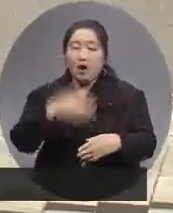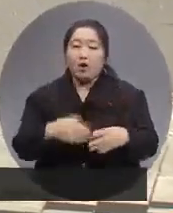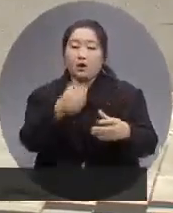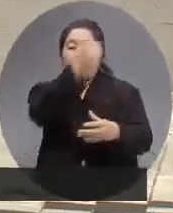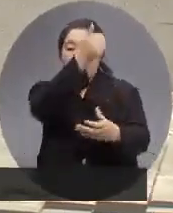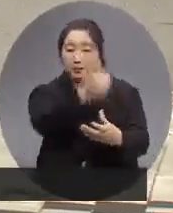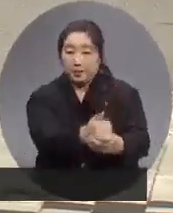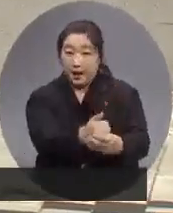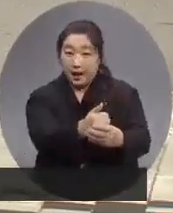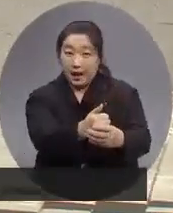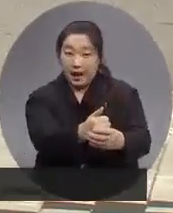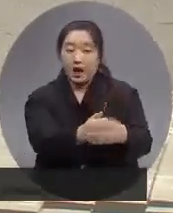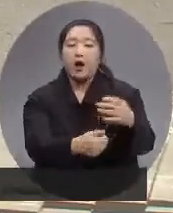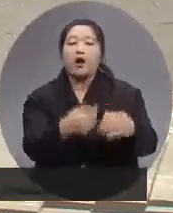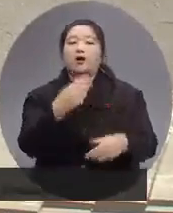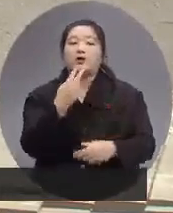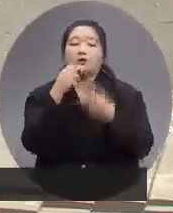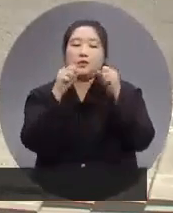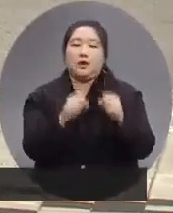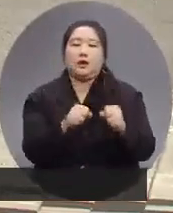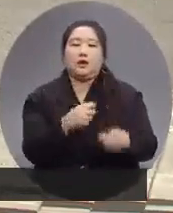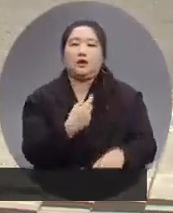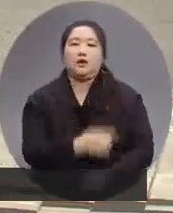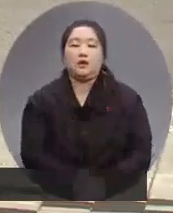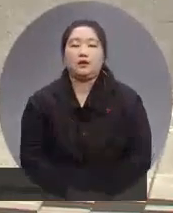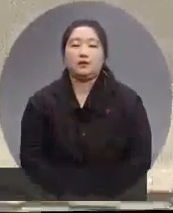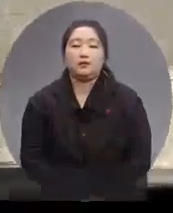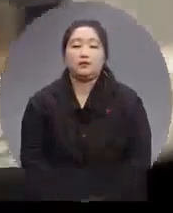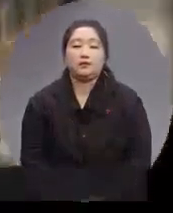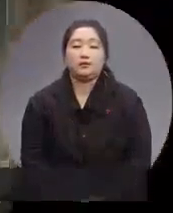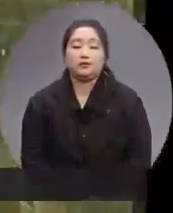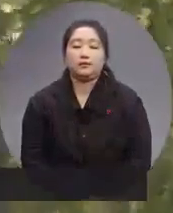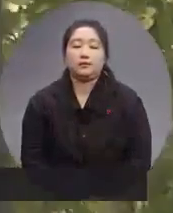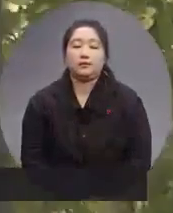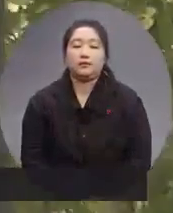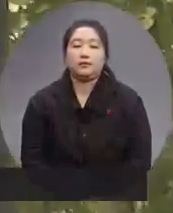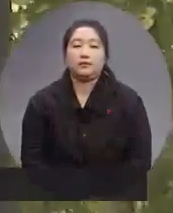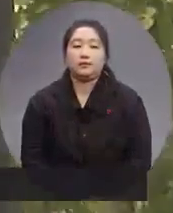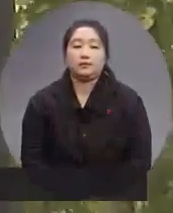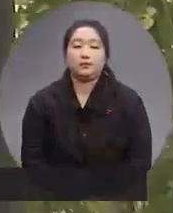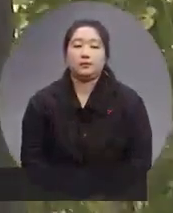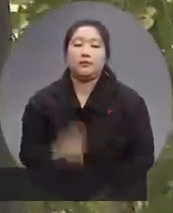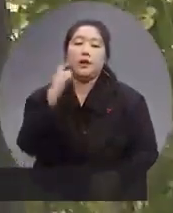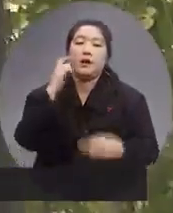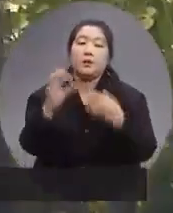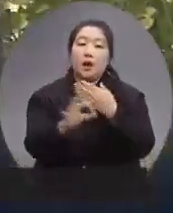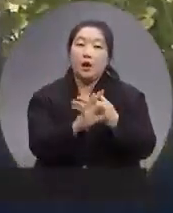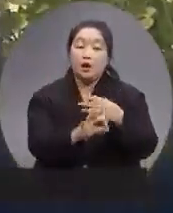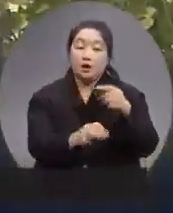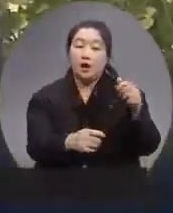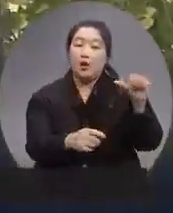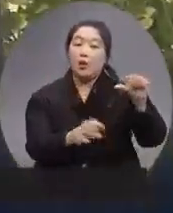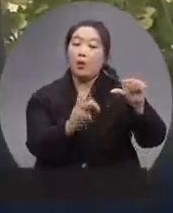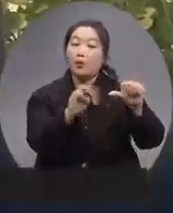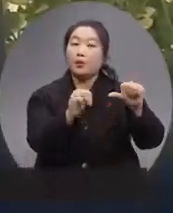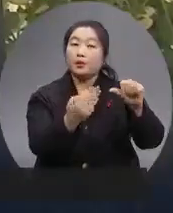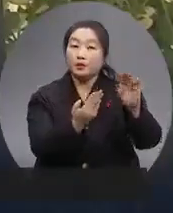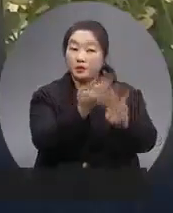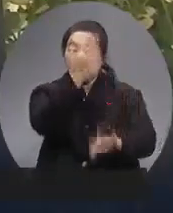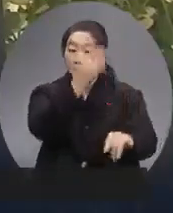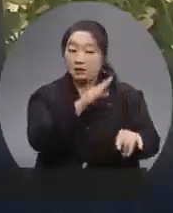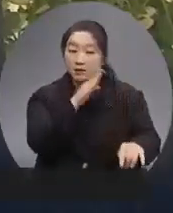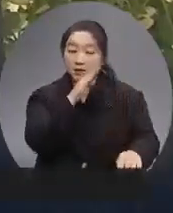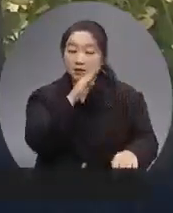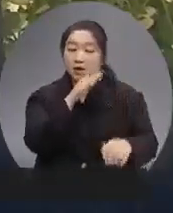빗물받이통에 빠지면서 생명을 구할 수 있었습니다 만약에 이게 높이가 5m 가까이 되는데